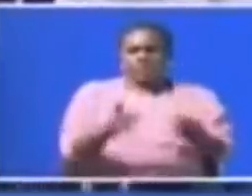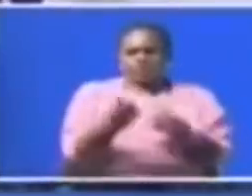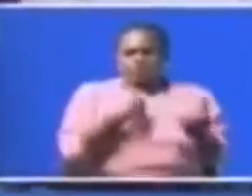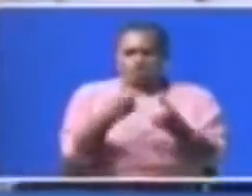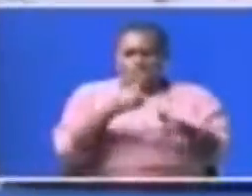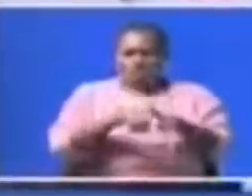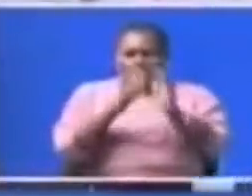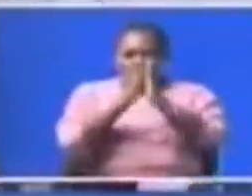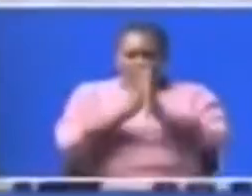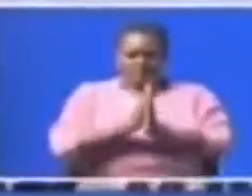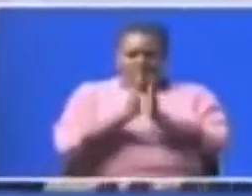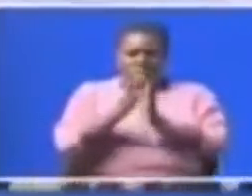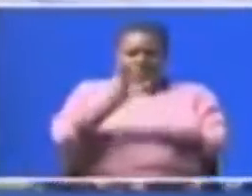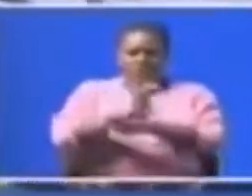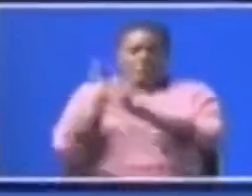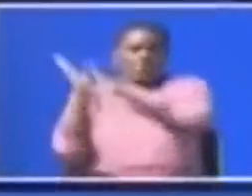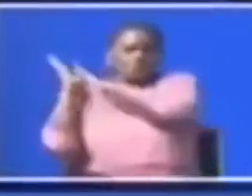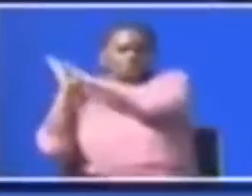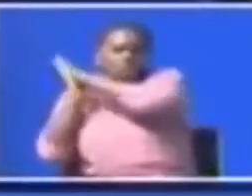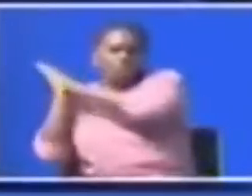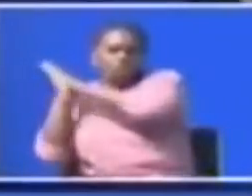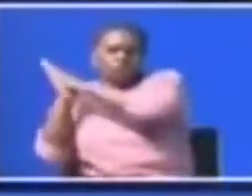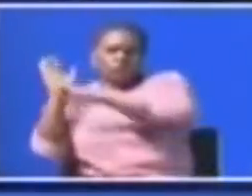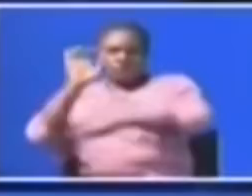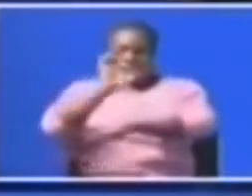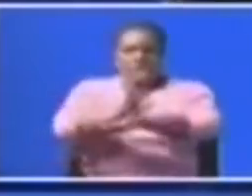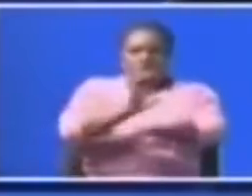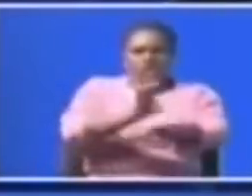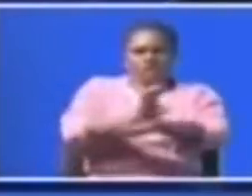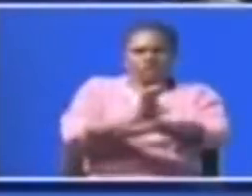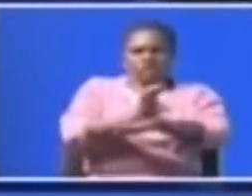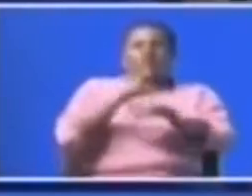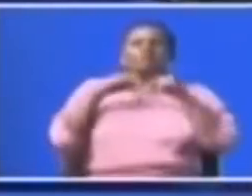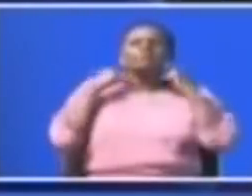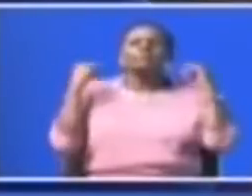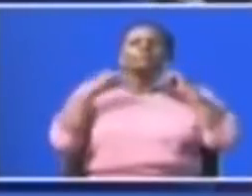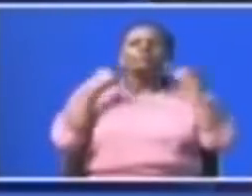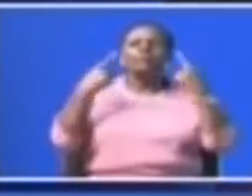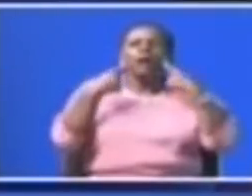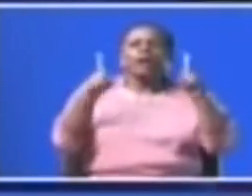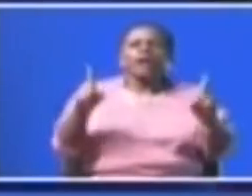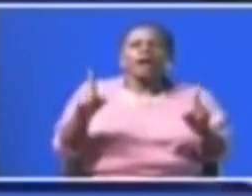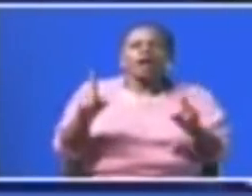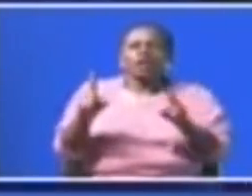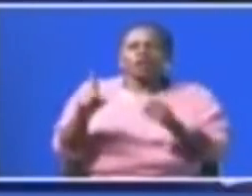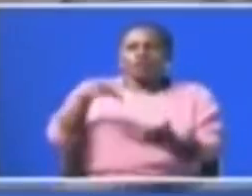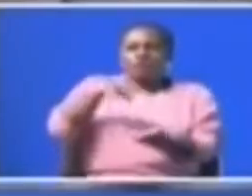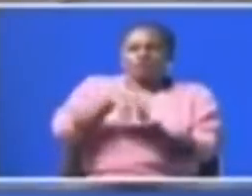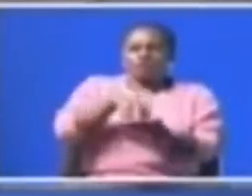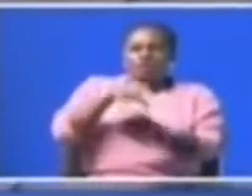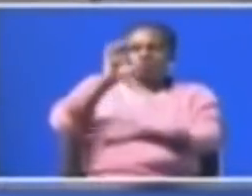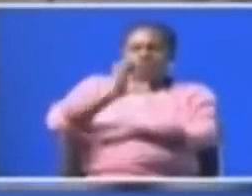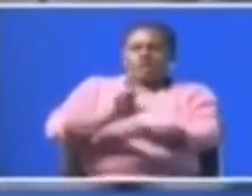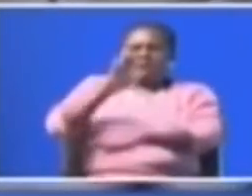kwenye ibada katika kanisa la Kimethodisti la Runogone, ambapo askofu alitangaza msimamo wa kanisa hilo